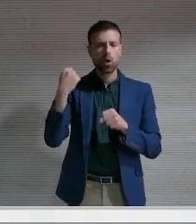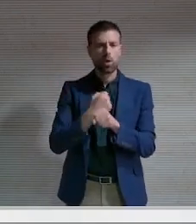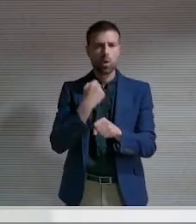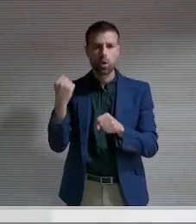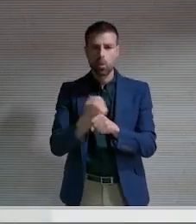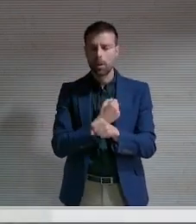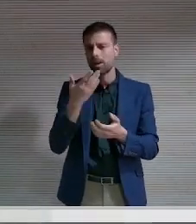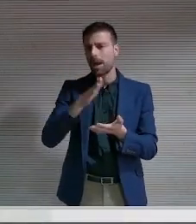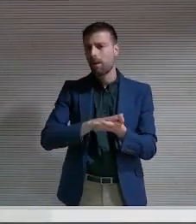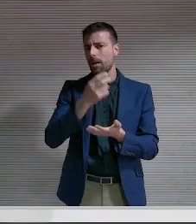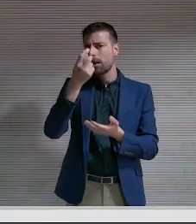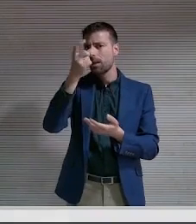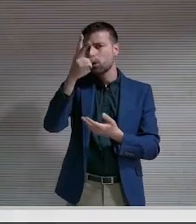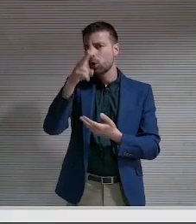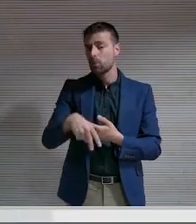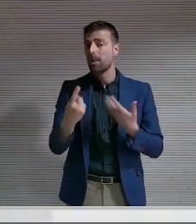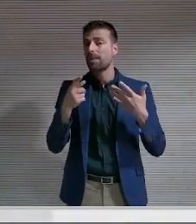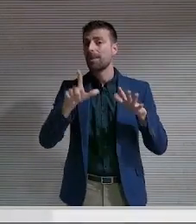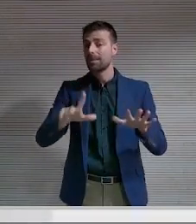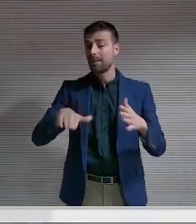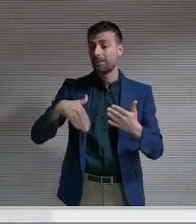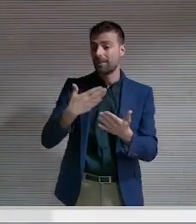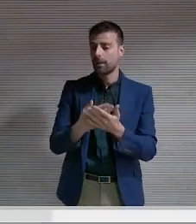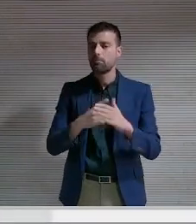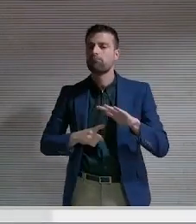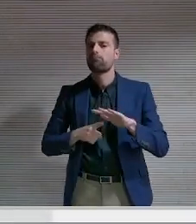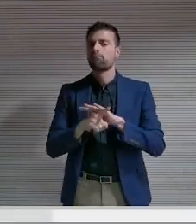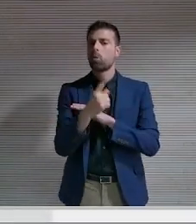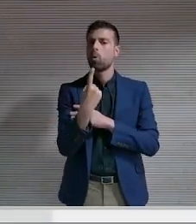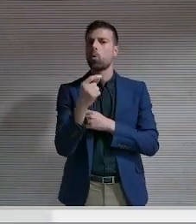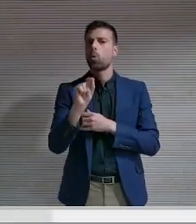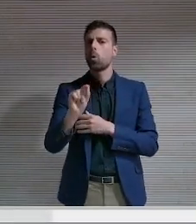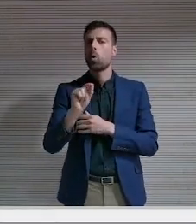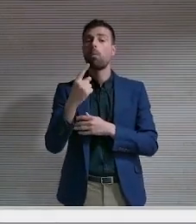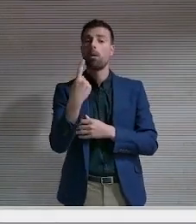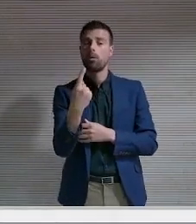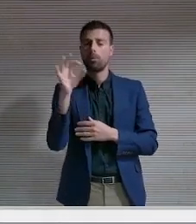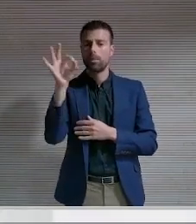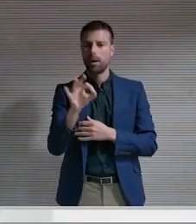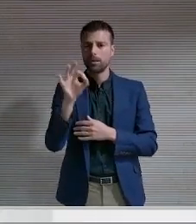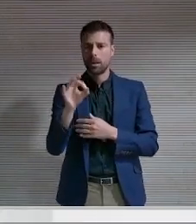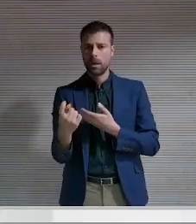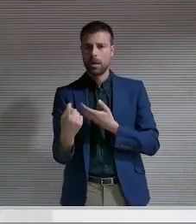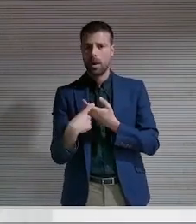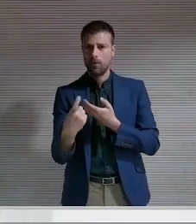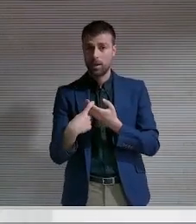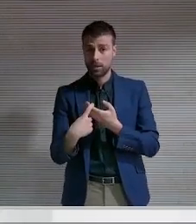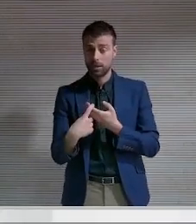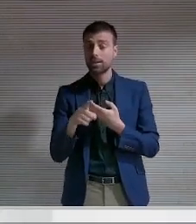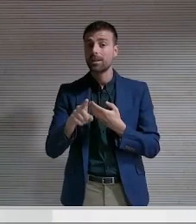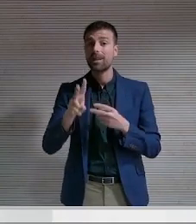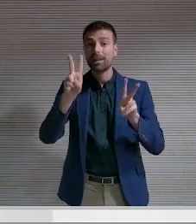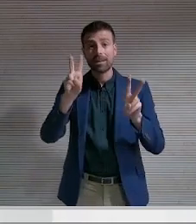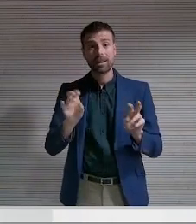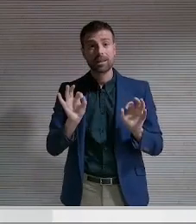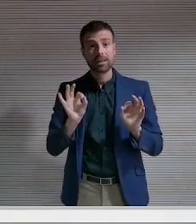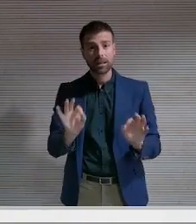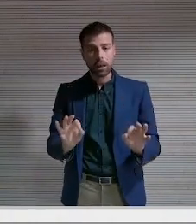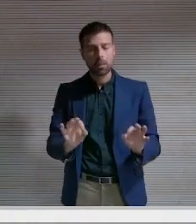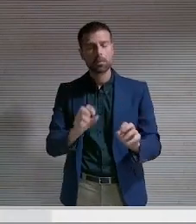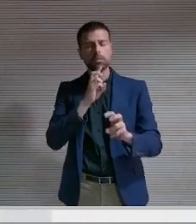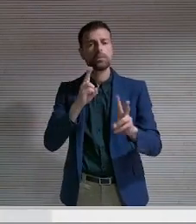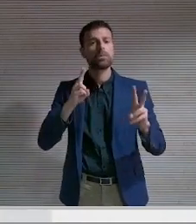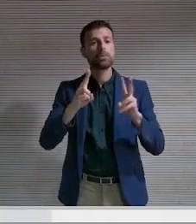del 2017, amb un creixement de l'1,1% de les afiliacions. I en aquest sentit, cal dir